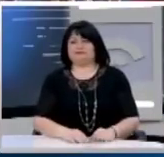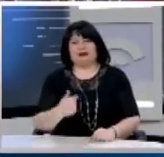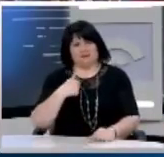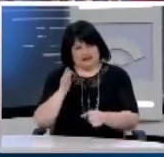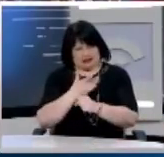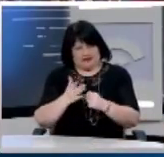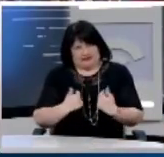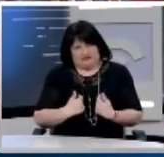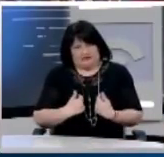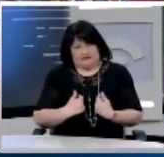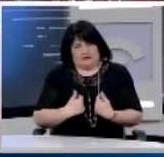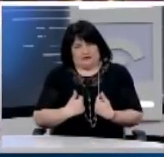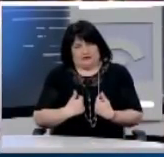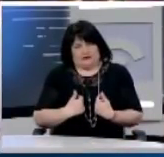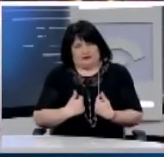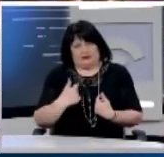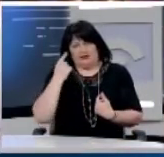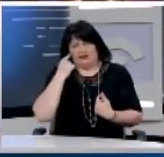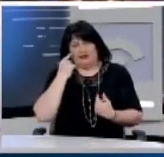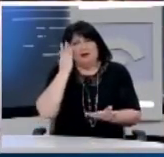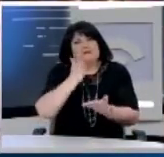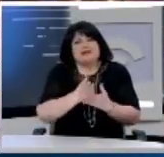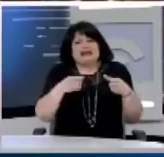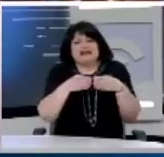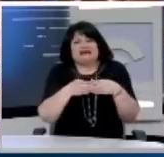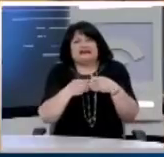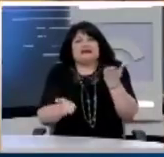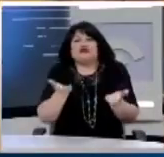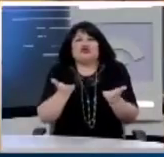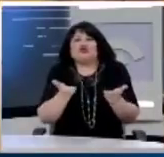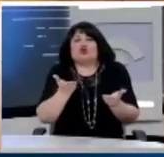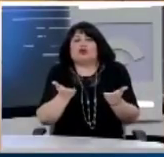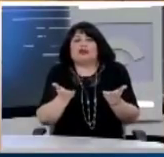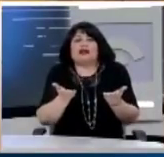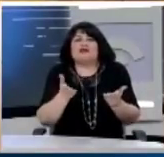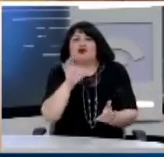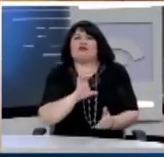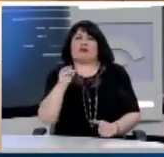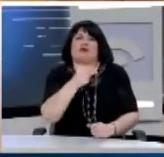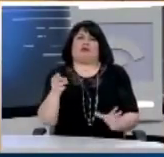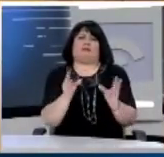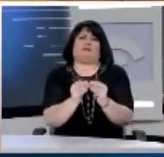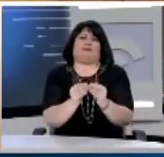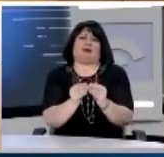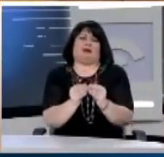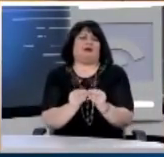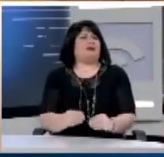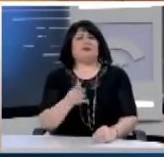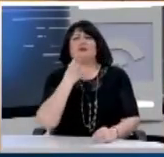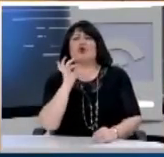εμείς. Αλλά η ισότητα και η μεσαία τάξη είναι ευρωπαϊκό θέμα. Γιατί